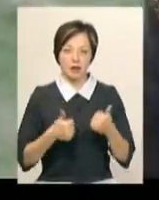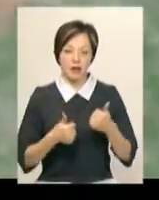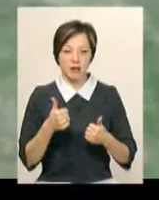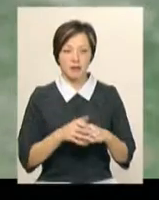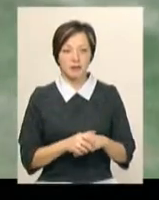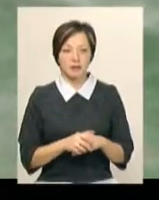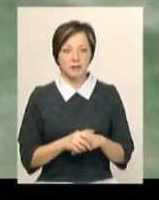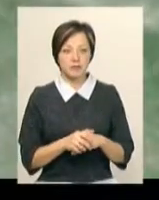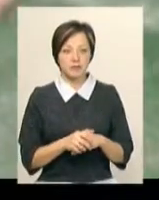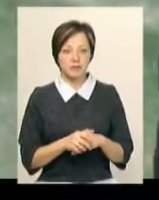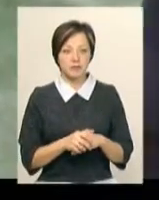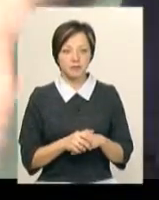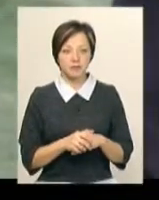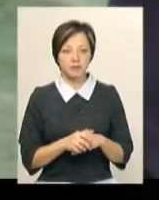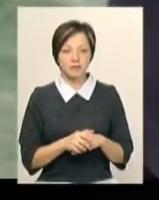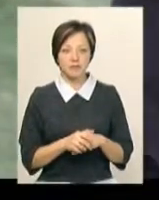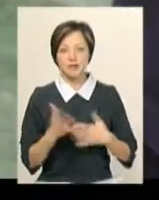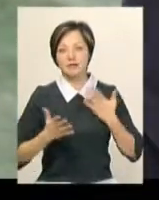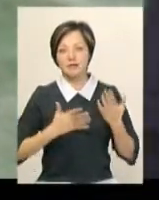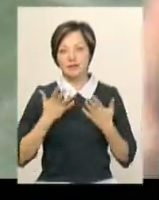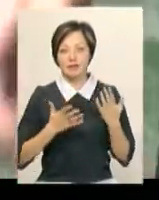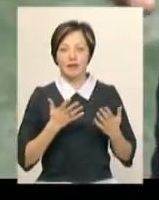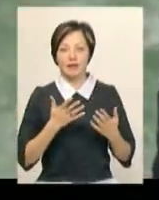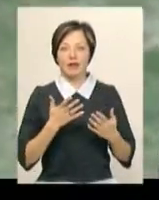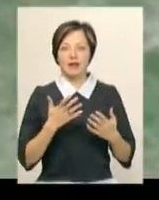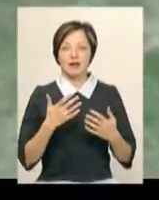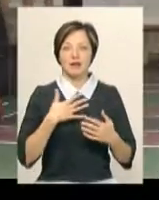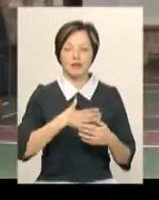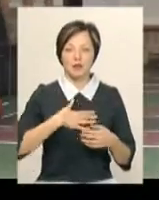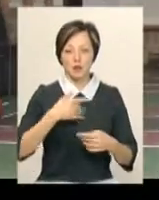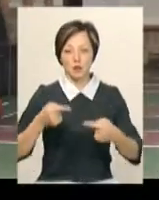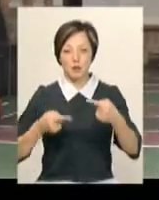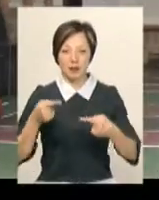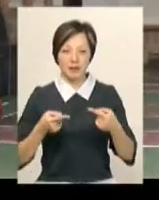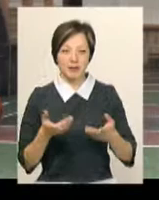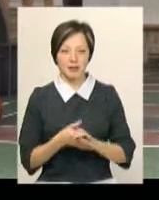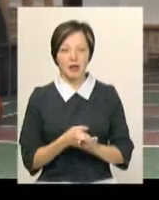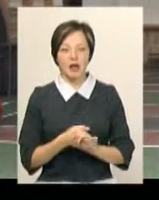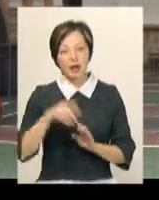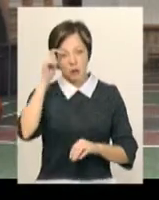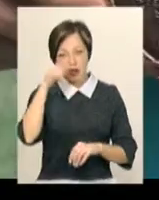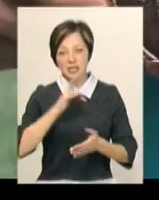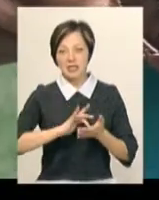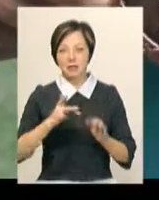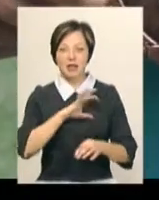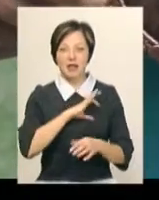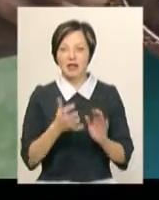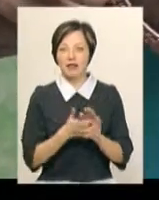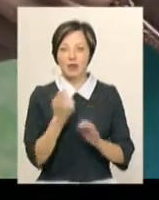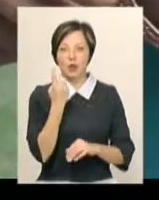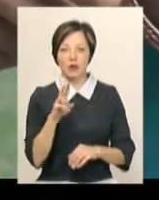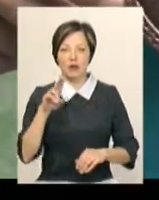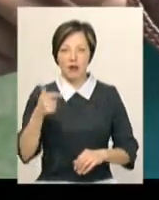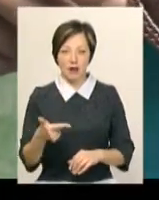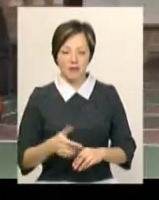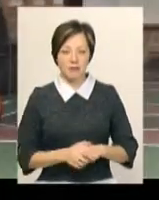І кураж, адреналін, суперники. Ярослав каже, до срібної медалі йому не вистачило 1 кілограма